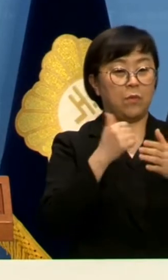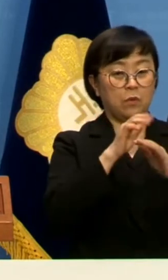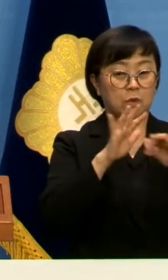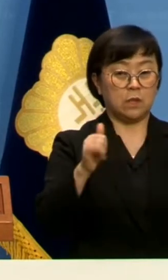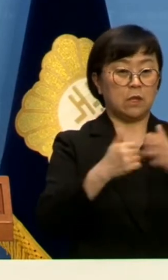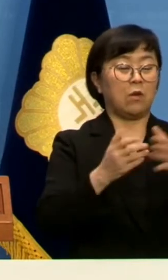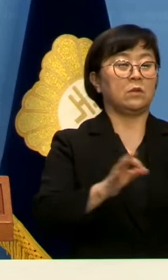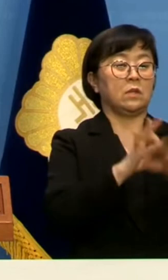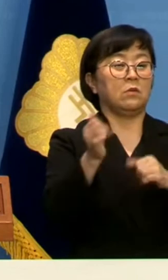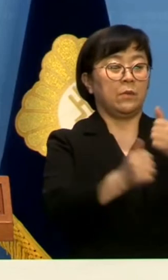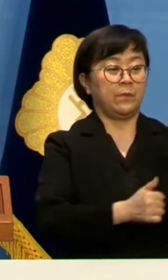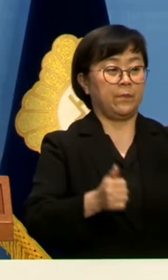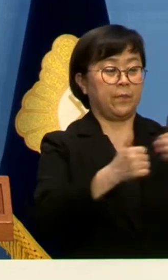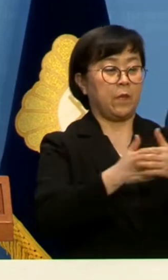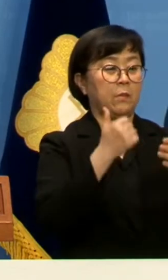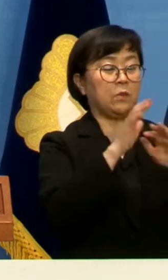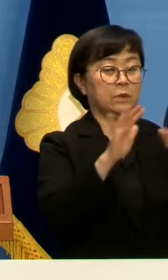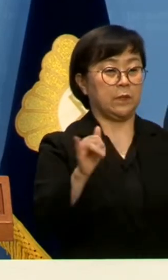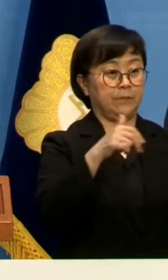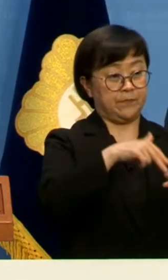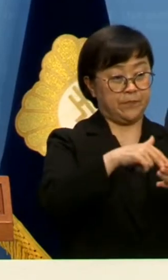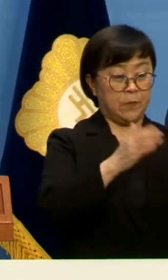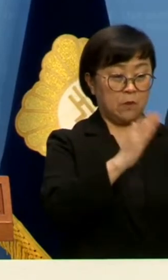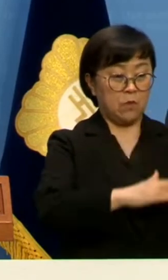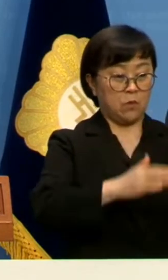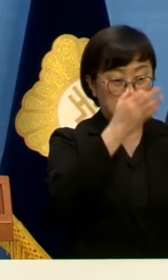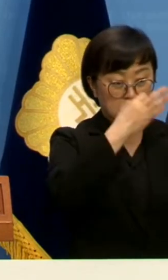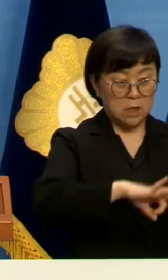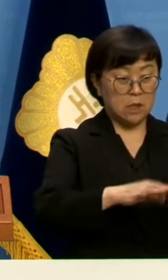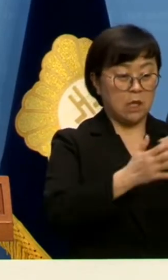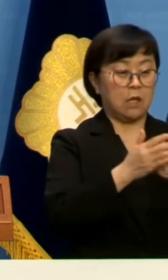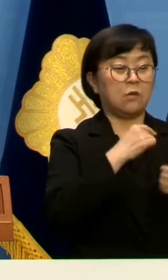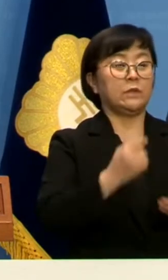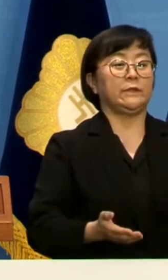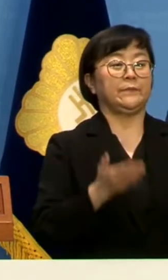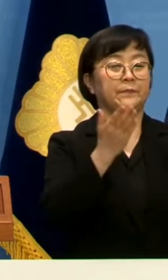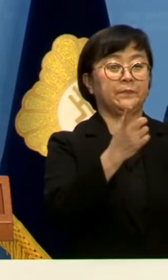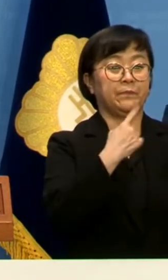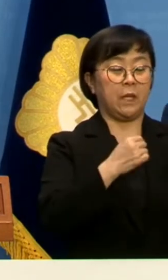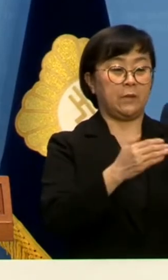민변민생경제위원회 변호사로서 공익에 헌신해왔습니다.